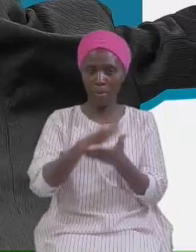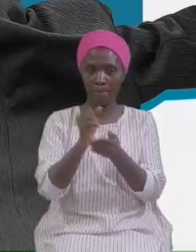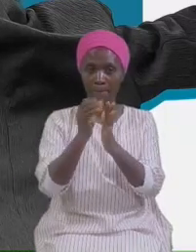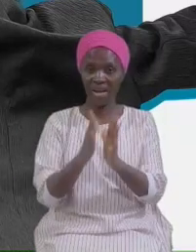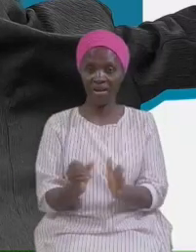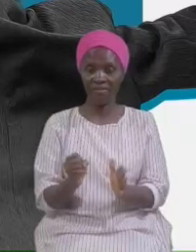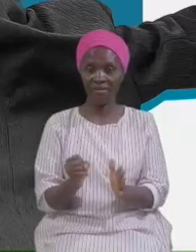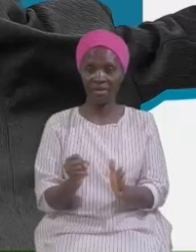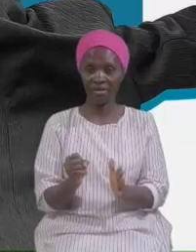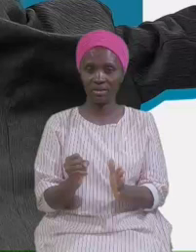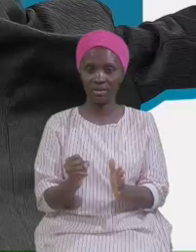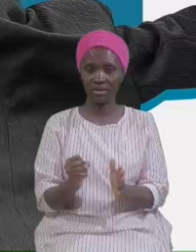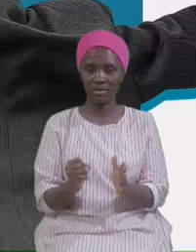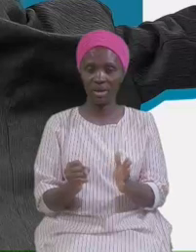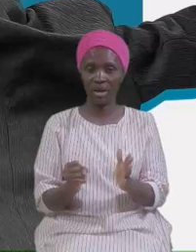vous aider.